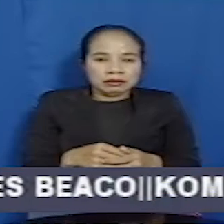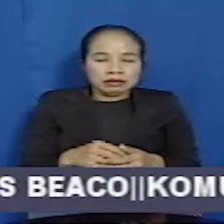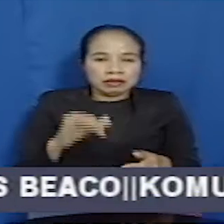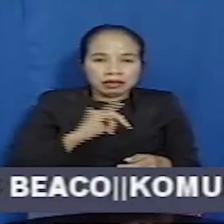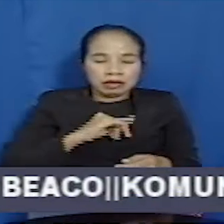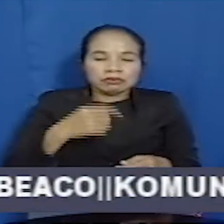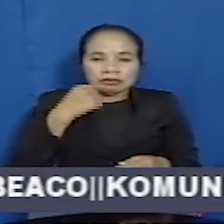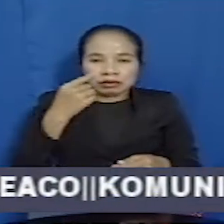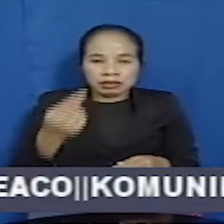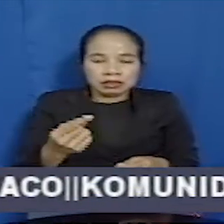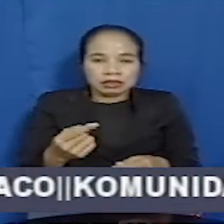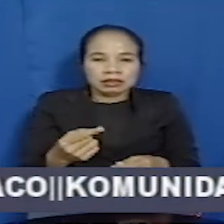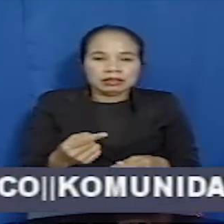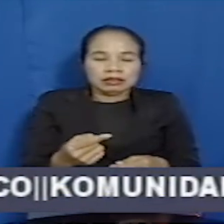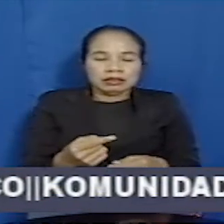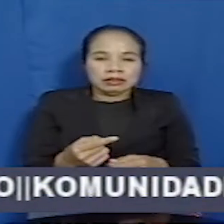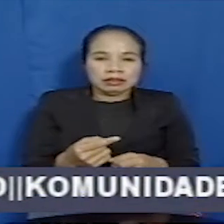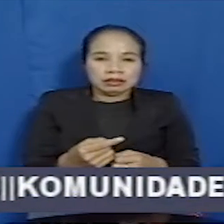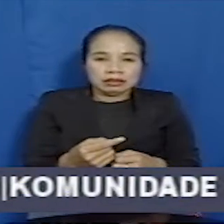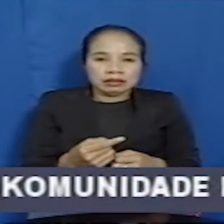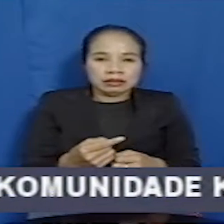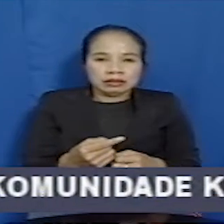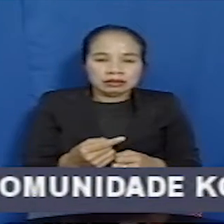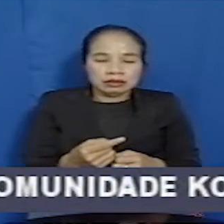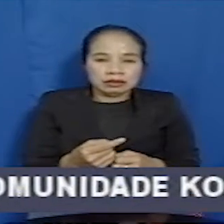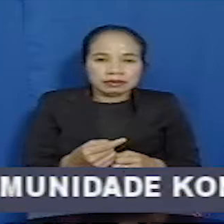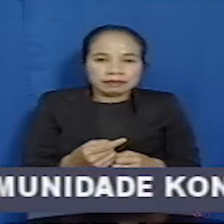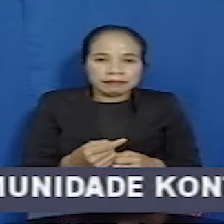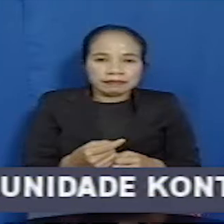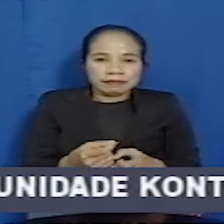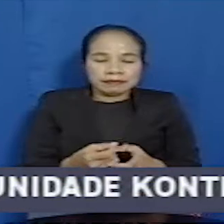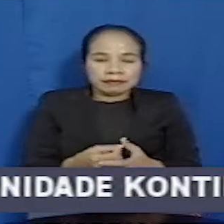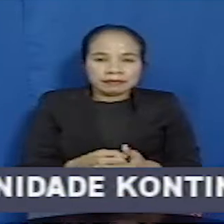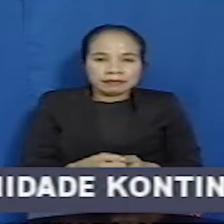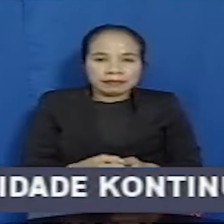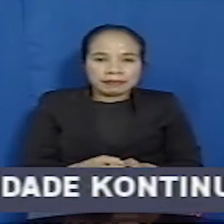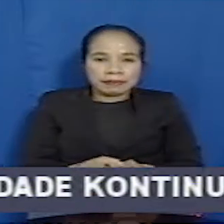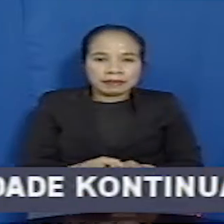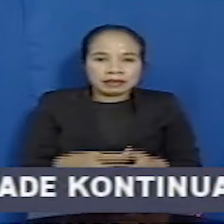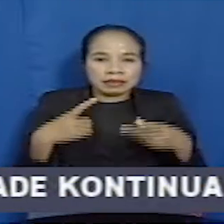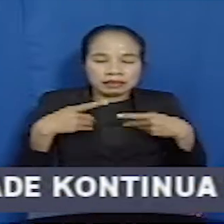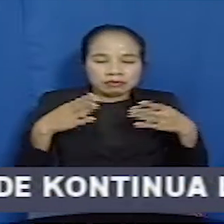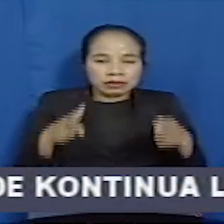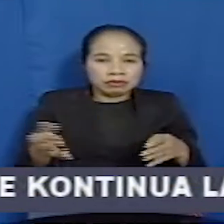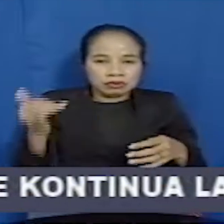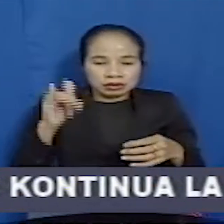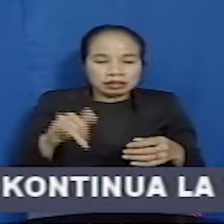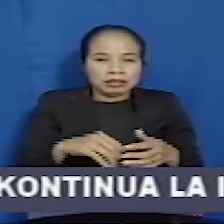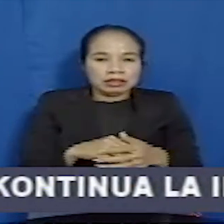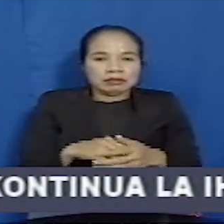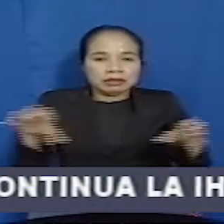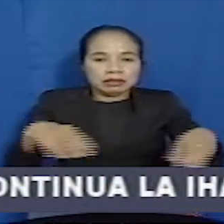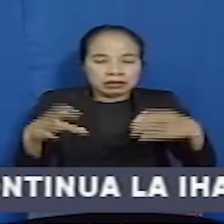haus zere tan sida hawa te tiona pro tengre de tu tu vacina deputado se tu tu ba funcionar